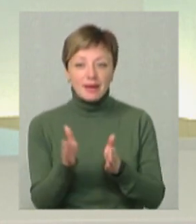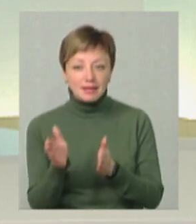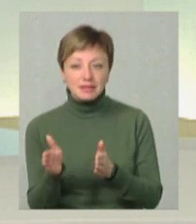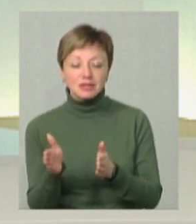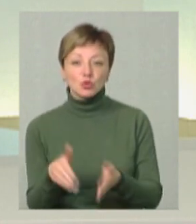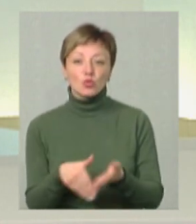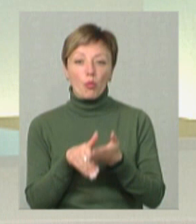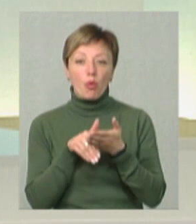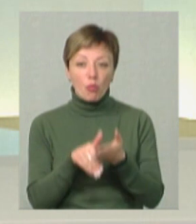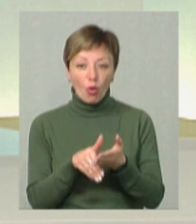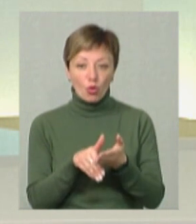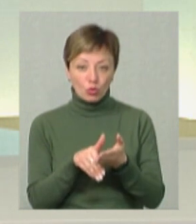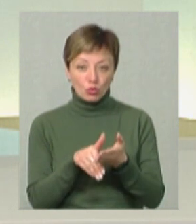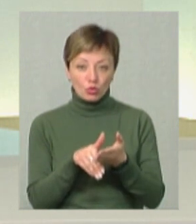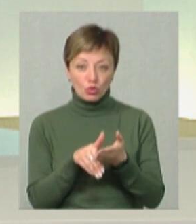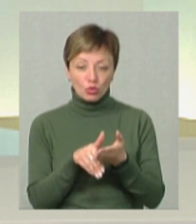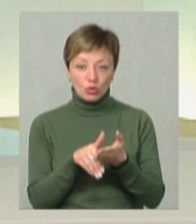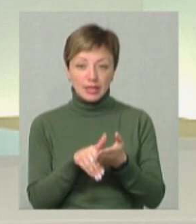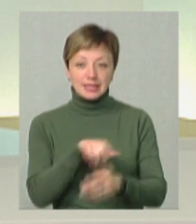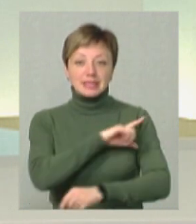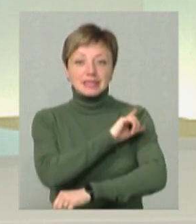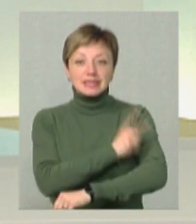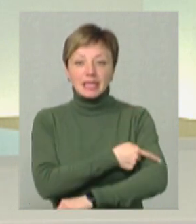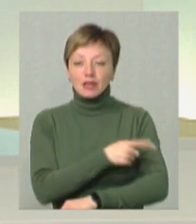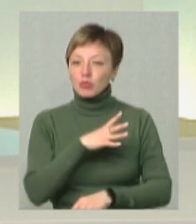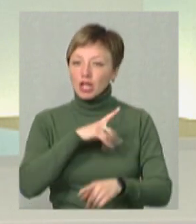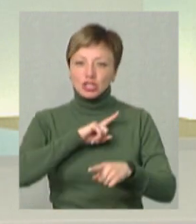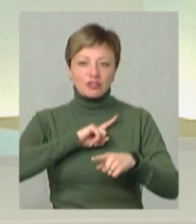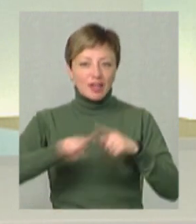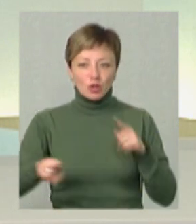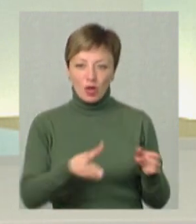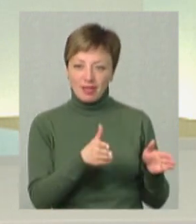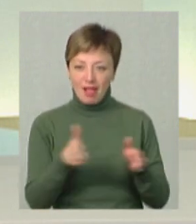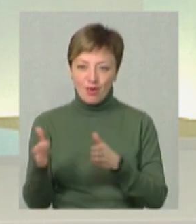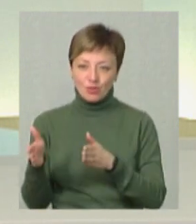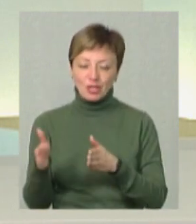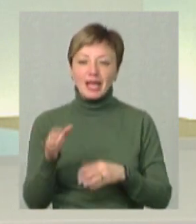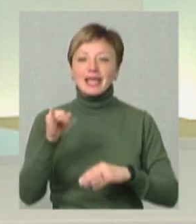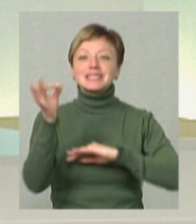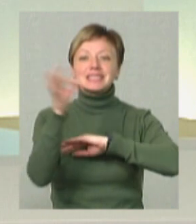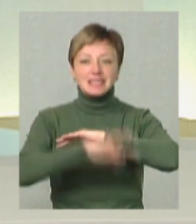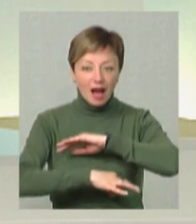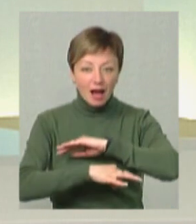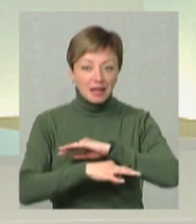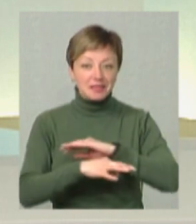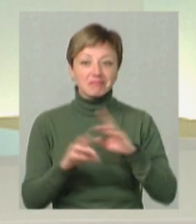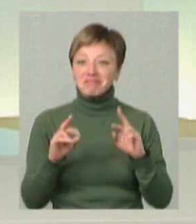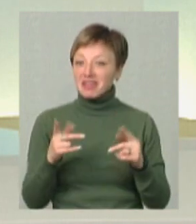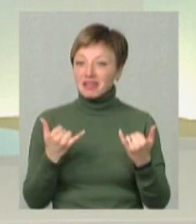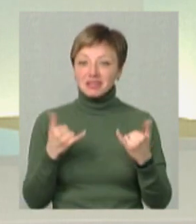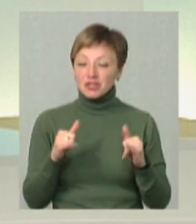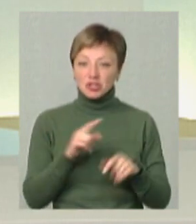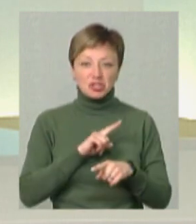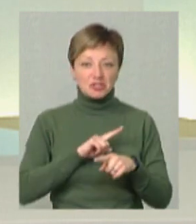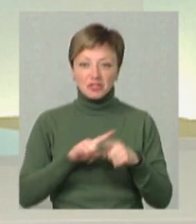Стабільність з допомогою сили була дуже швидко налагоджена. І Захід, як це не дивно,